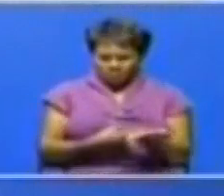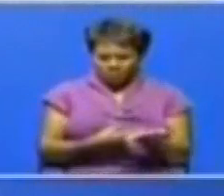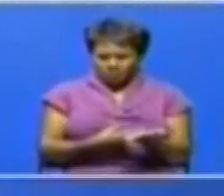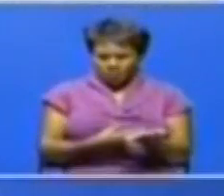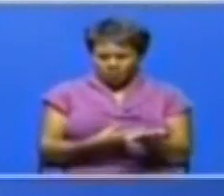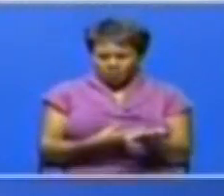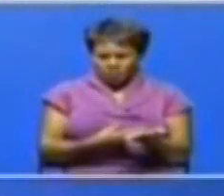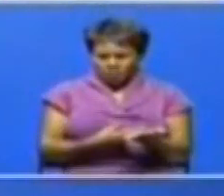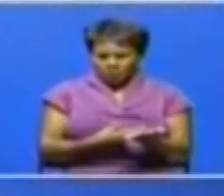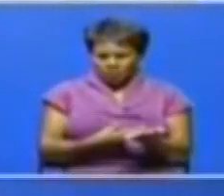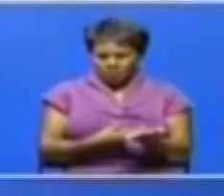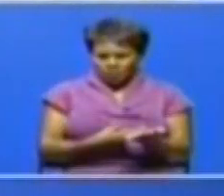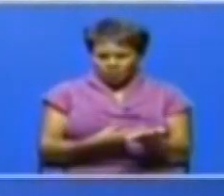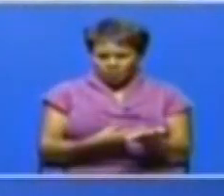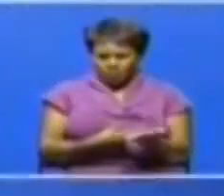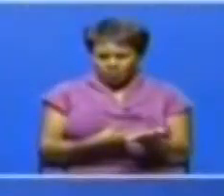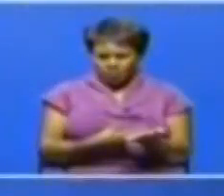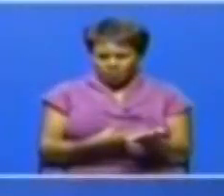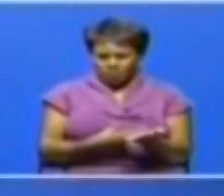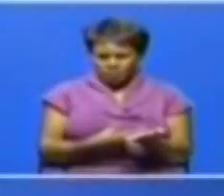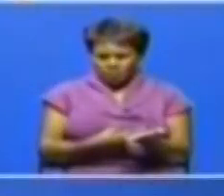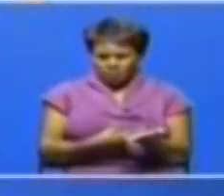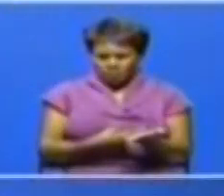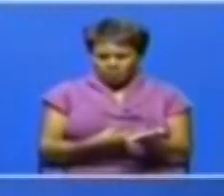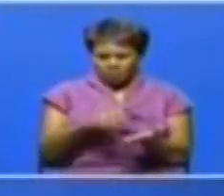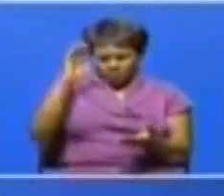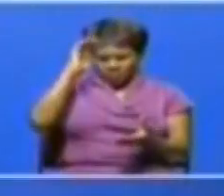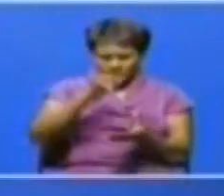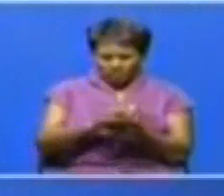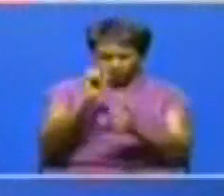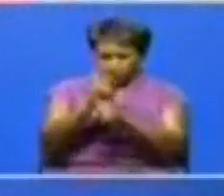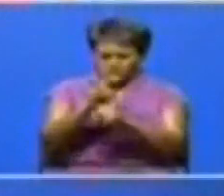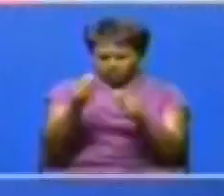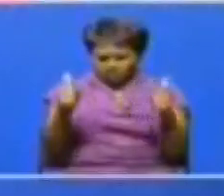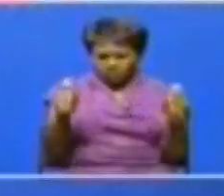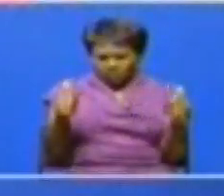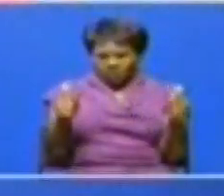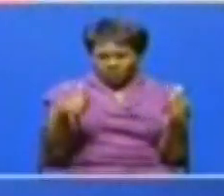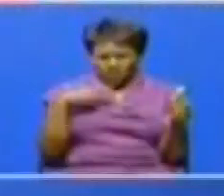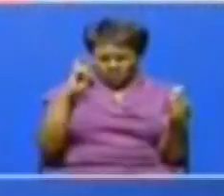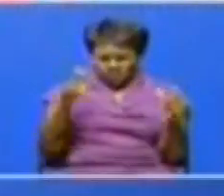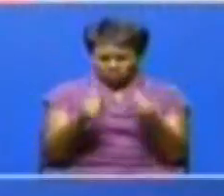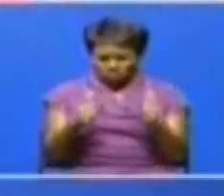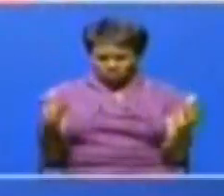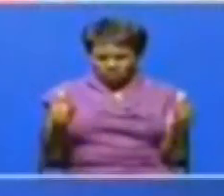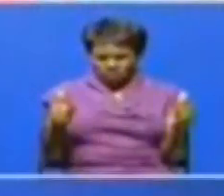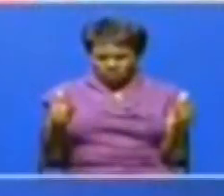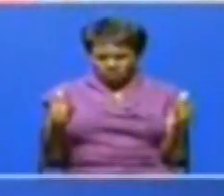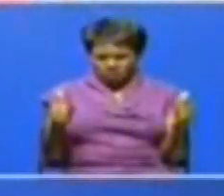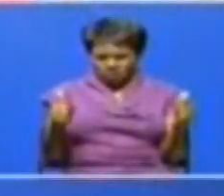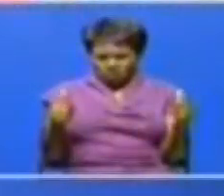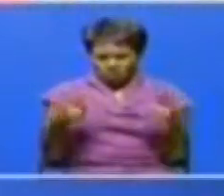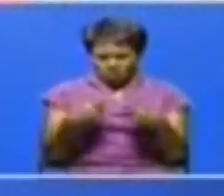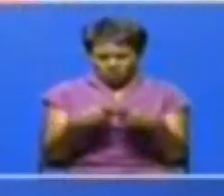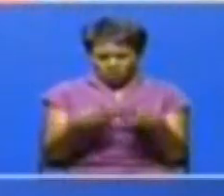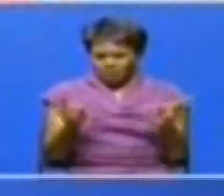wafunge hiyo pengo na tuendelee. Naam. Una imani na bunge la 12 unaona mambo yatakuwa sawa sima? Kabisa. Mambo itakuwa sawa hata